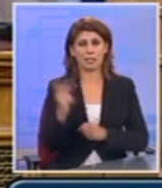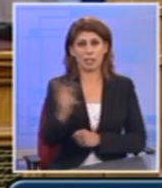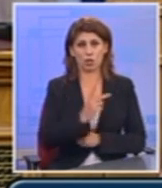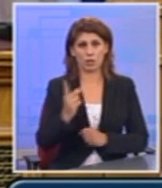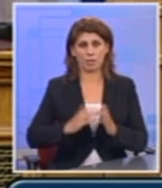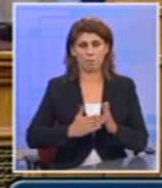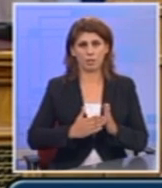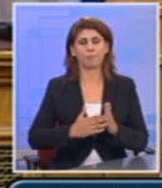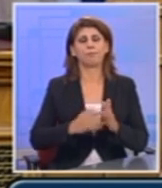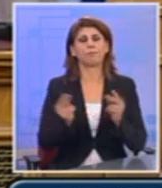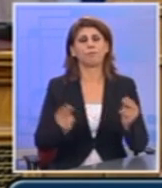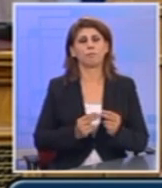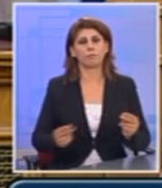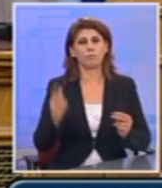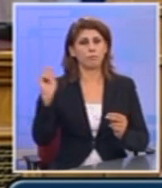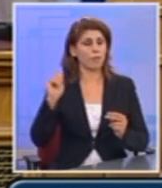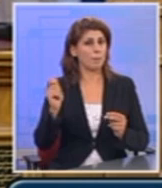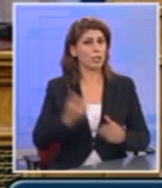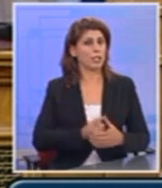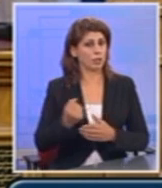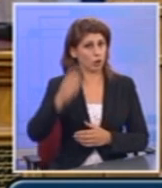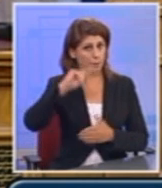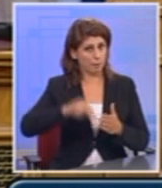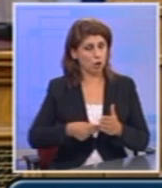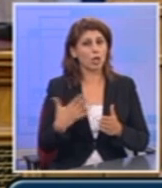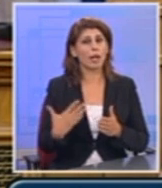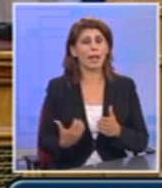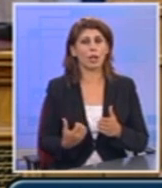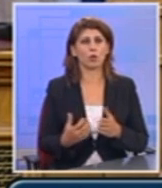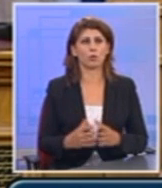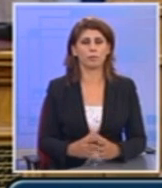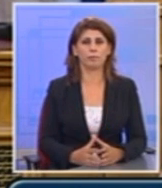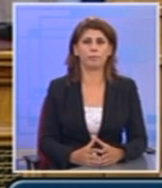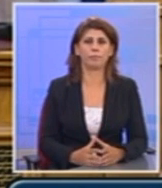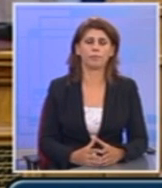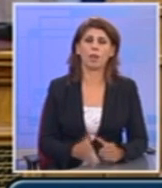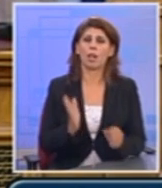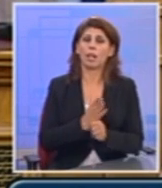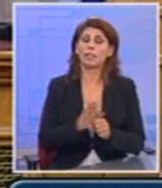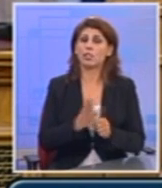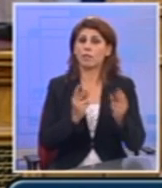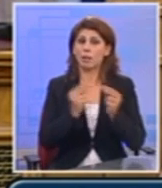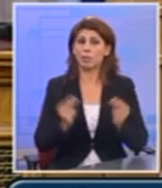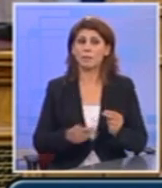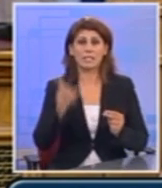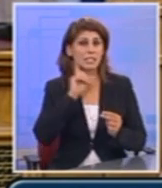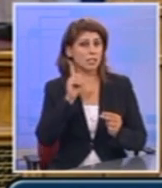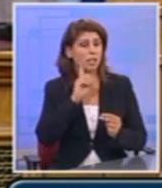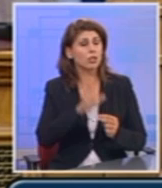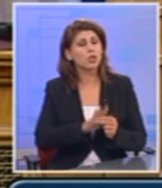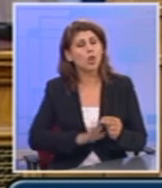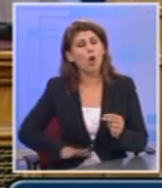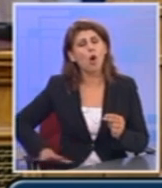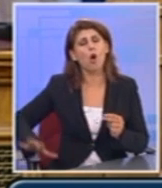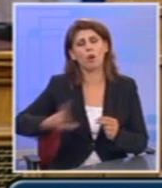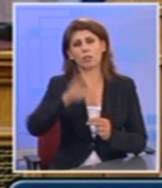των πολιτικών λιτότητας των μνημονίων έχουνε καταστροφικές επιπτώσεις στις γυναίκες σε όλο το φάσμα της